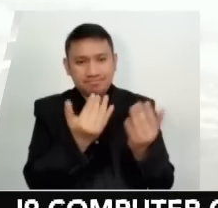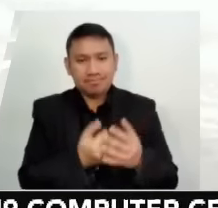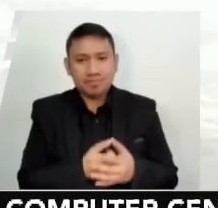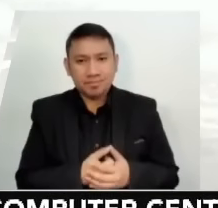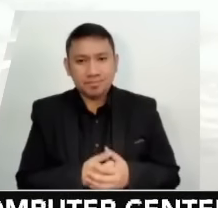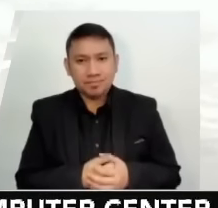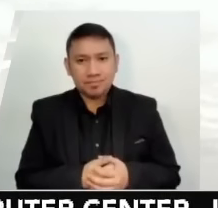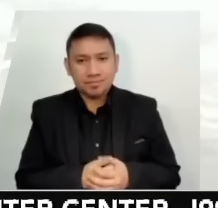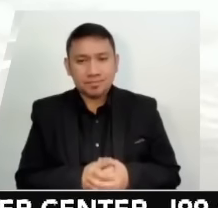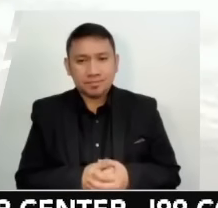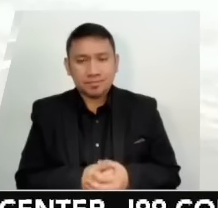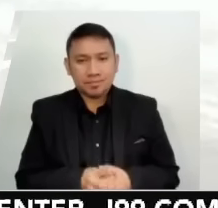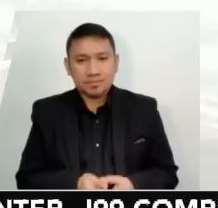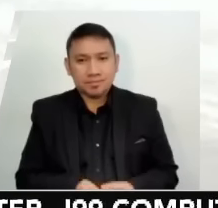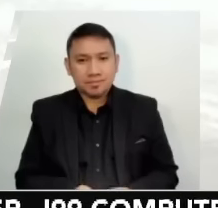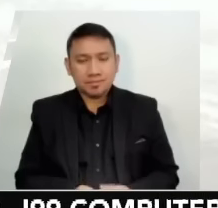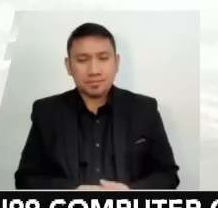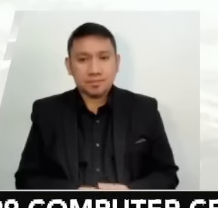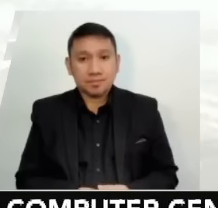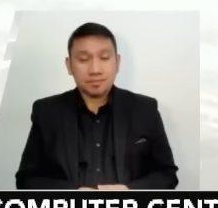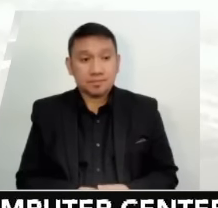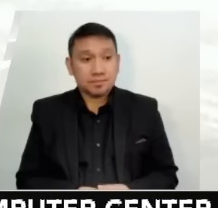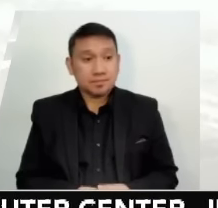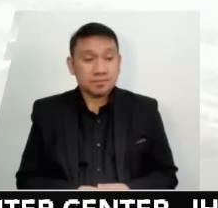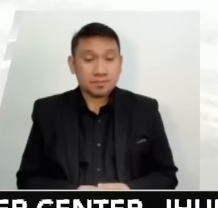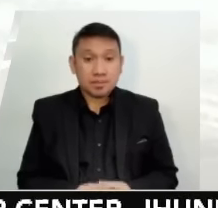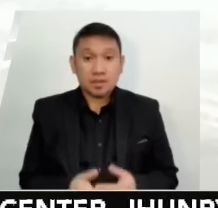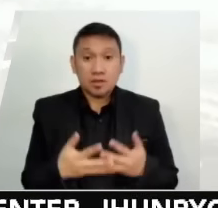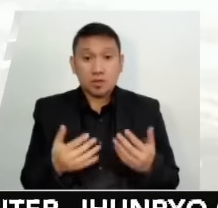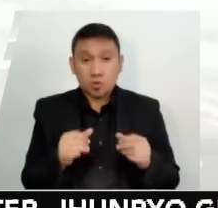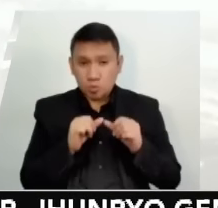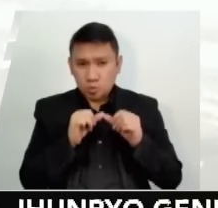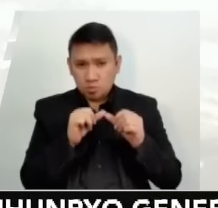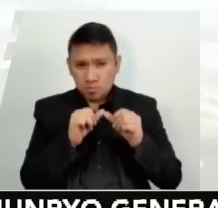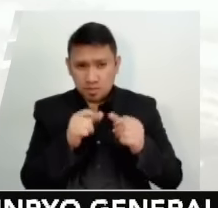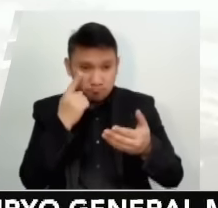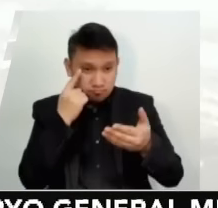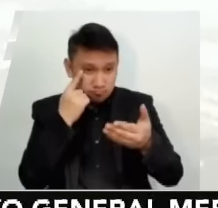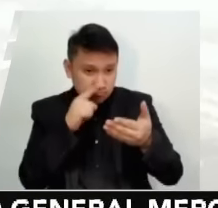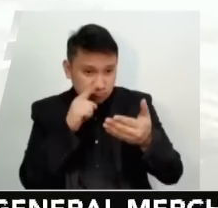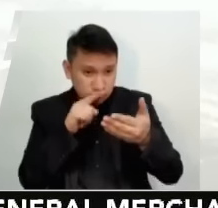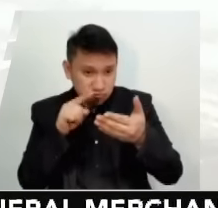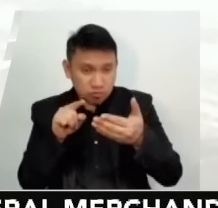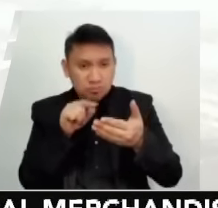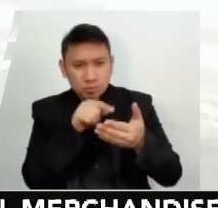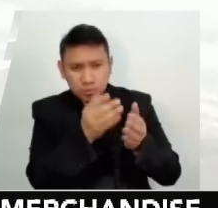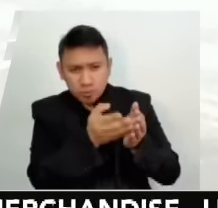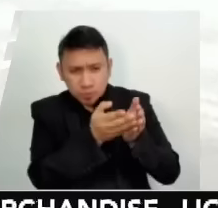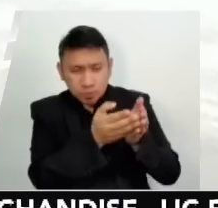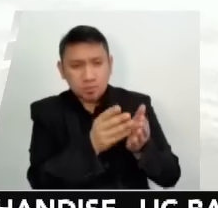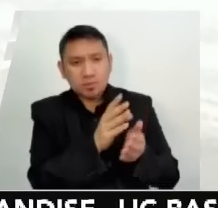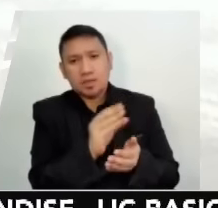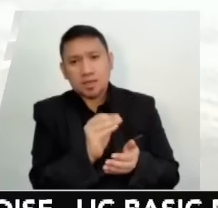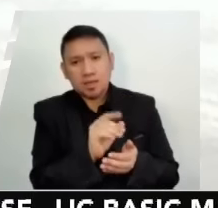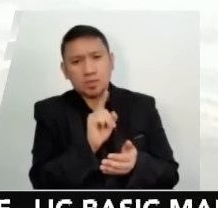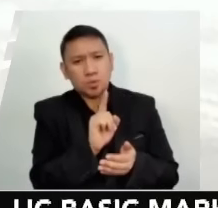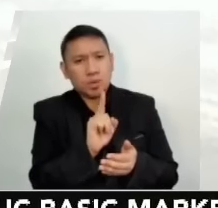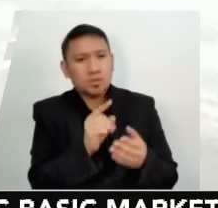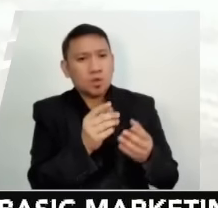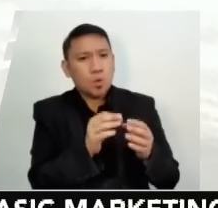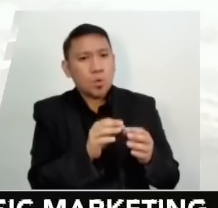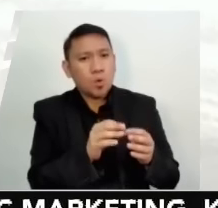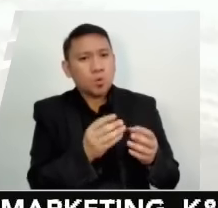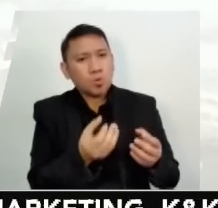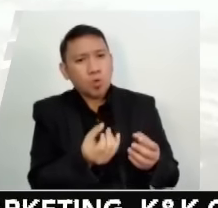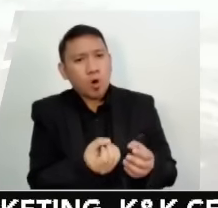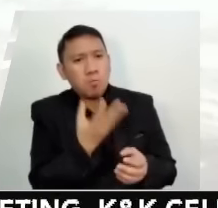apoy samantala Igan patuloy ung sinasagwan imbestigasyon ng bfp na botas at Inaalam din nila yung kabuang halaga ng pinsala